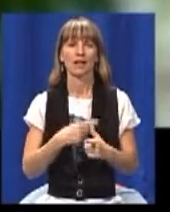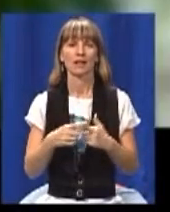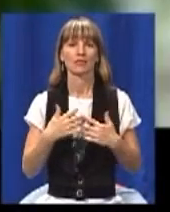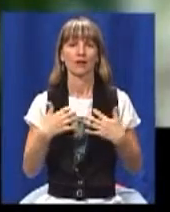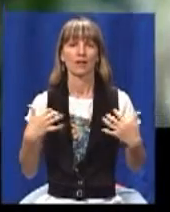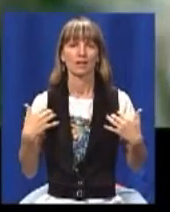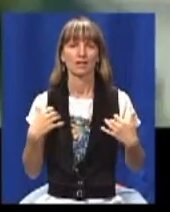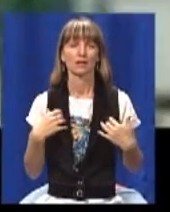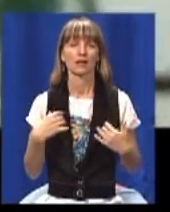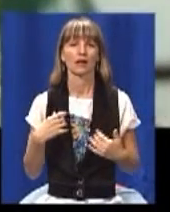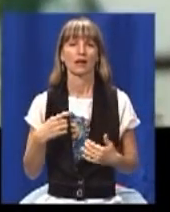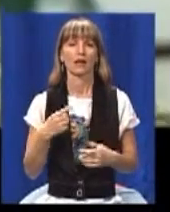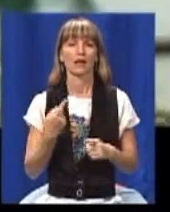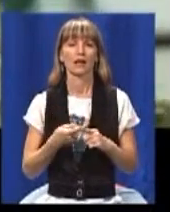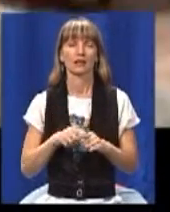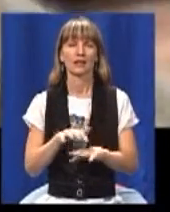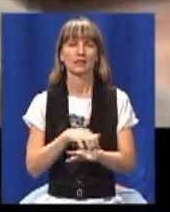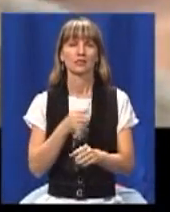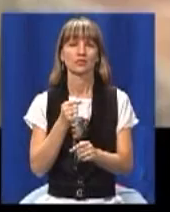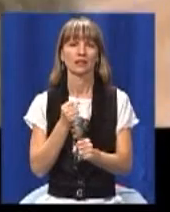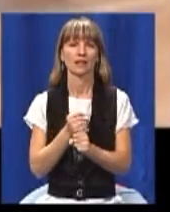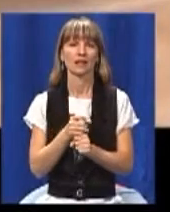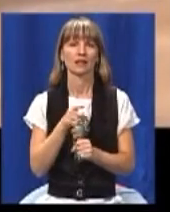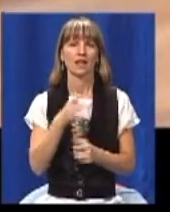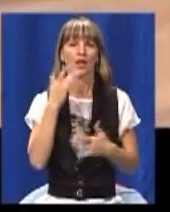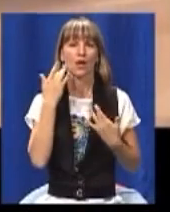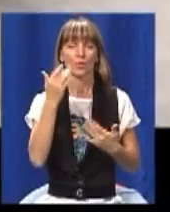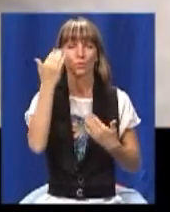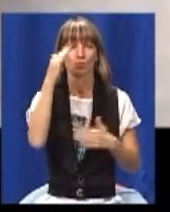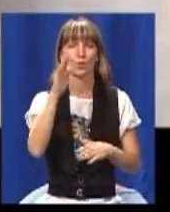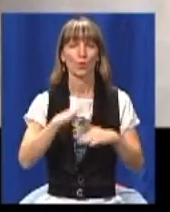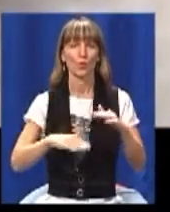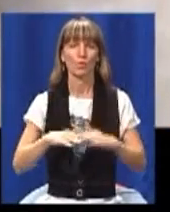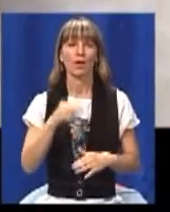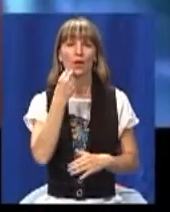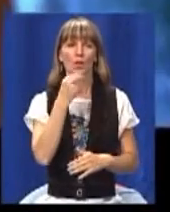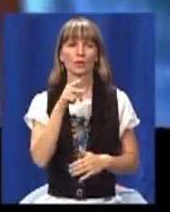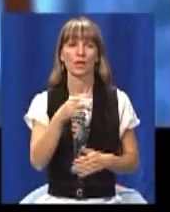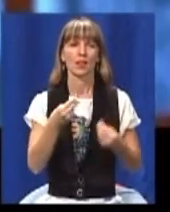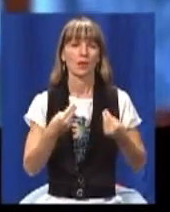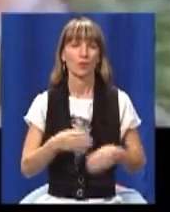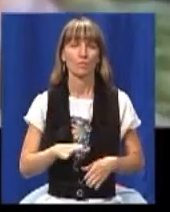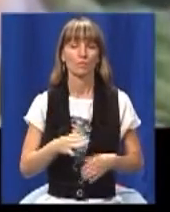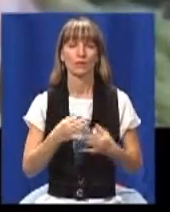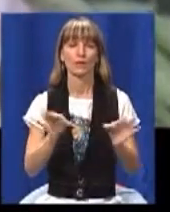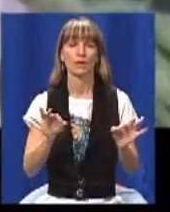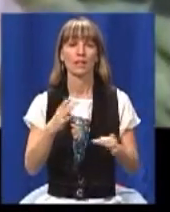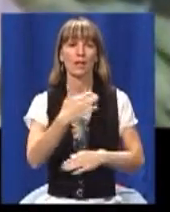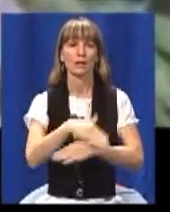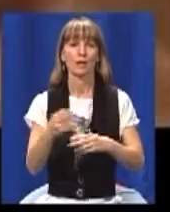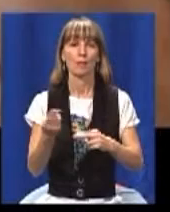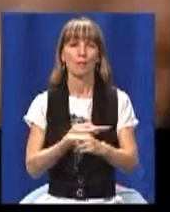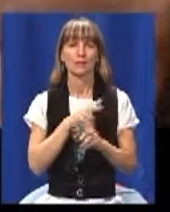тваринами. Надмірна доброта кішки робить її легкою здобиччю для чужих рук, тому краще її не випускати на вулицю без